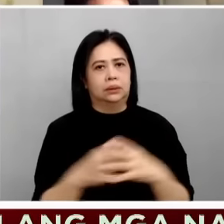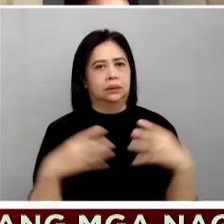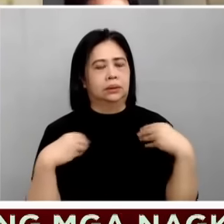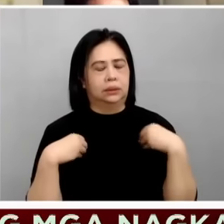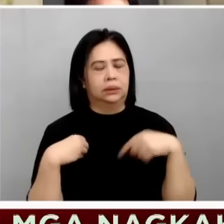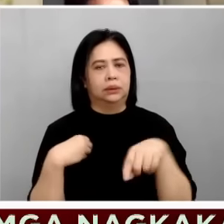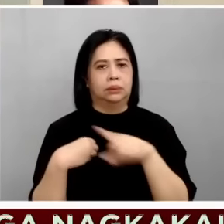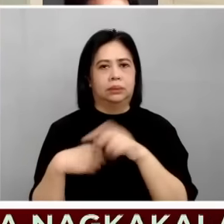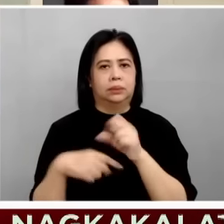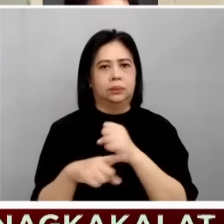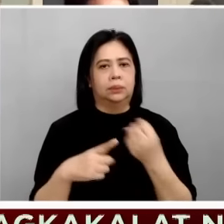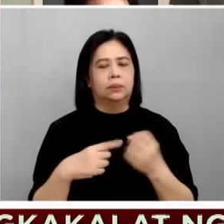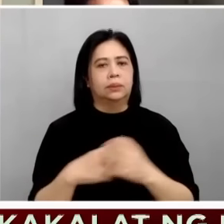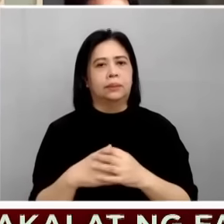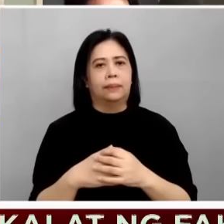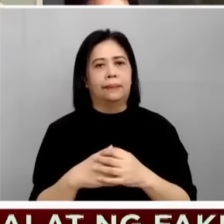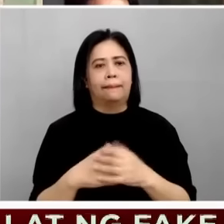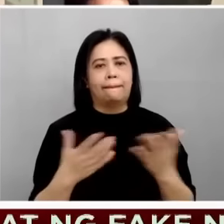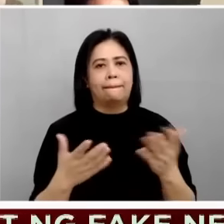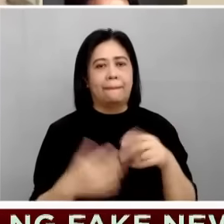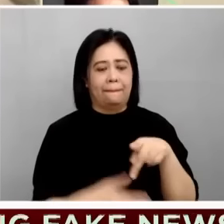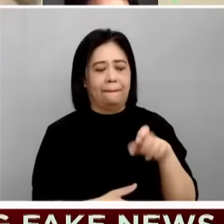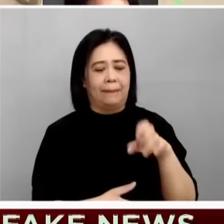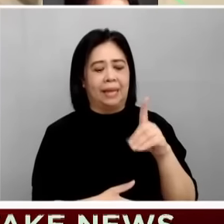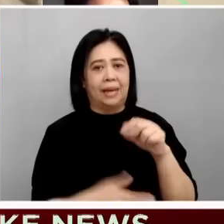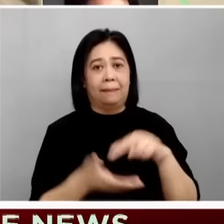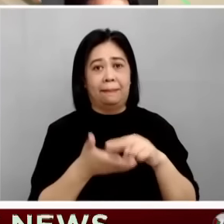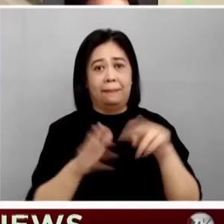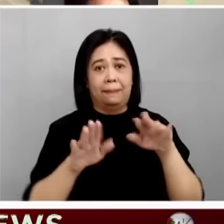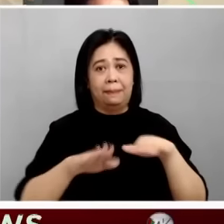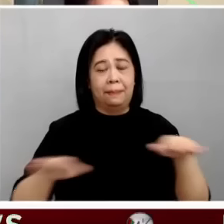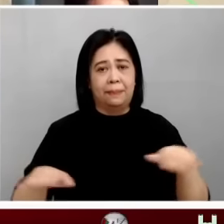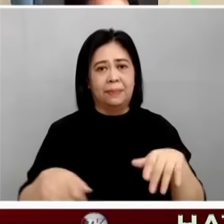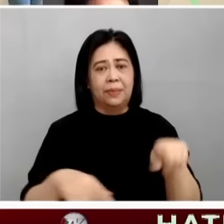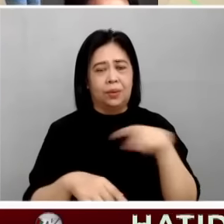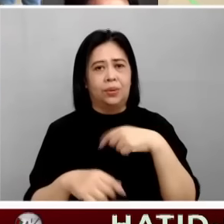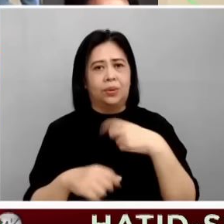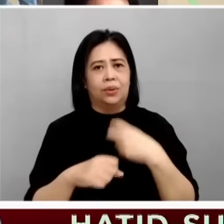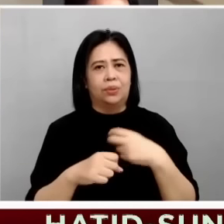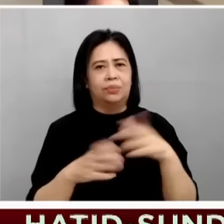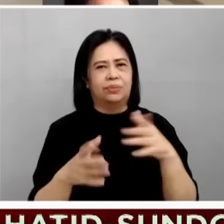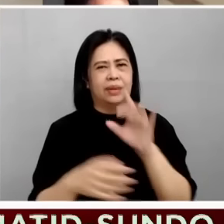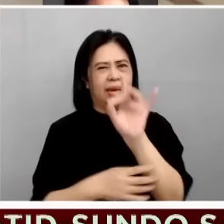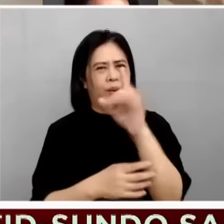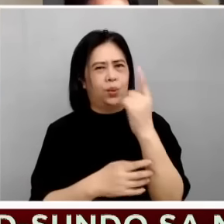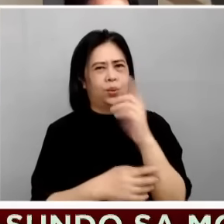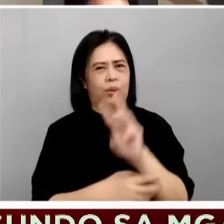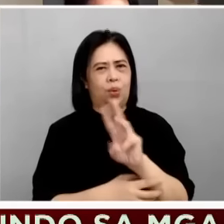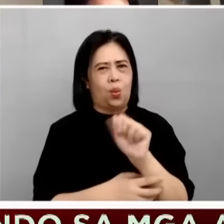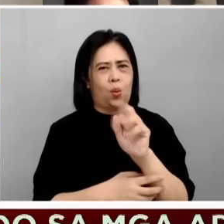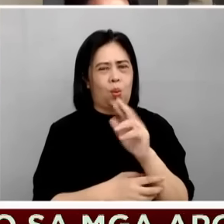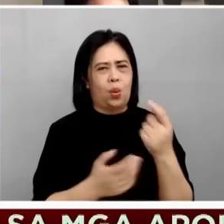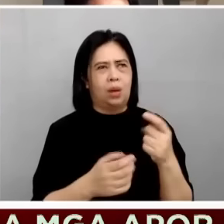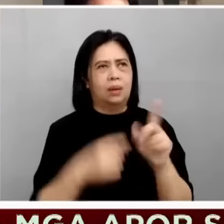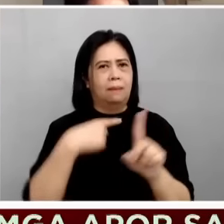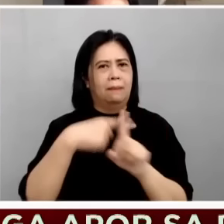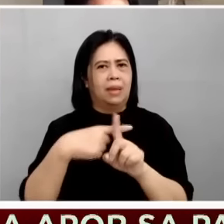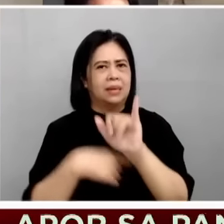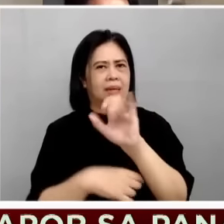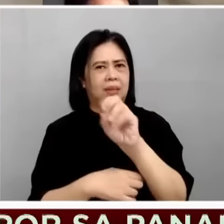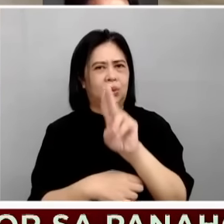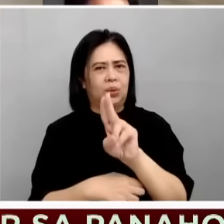No? Sa pedya po kasi yung 8 beds lang po ang naka-allot sa pedya ward / ICU